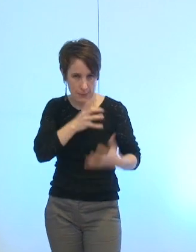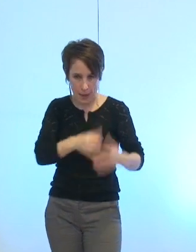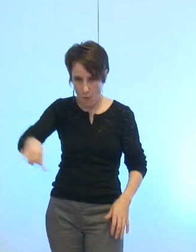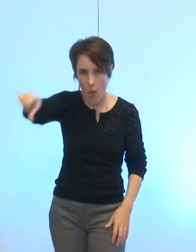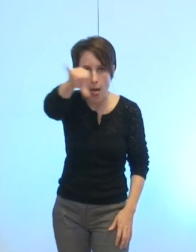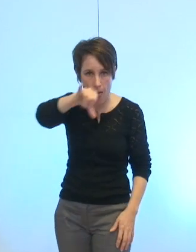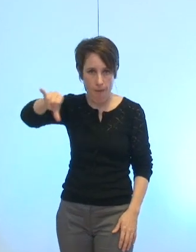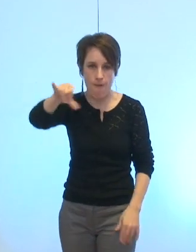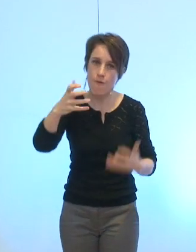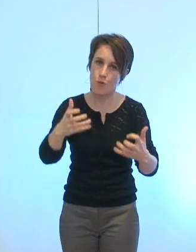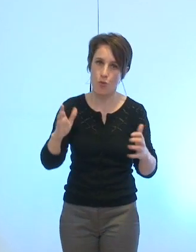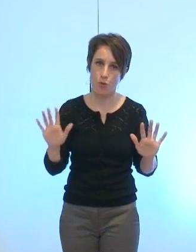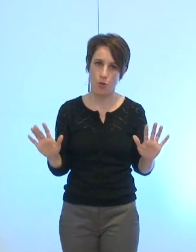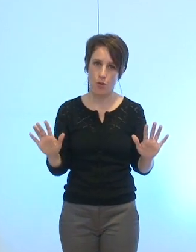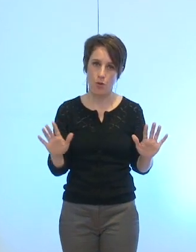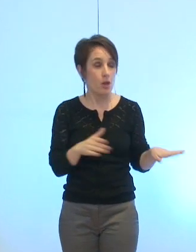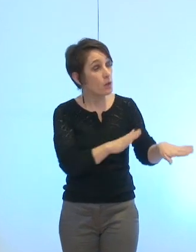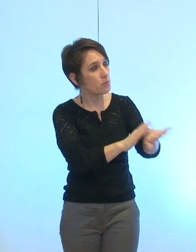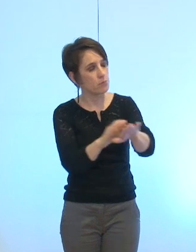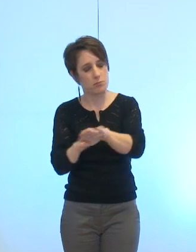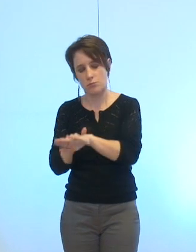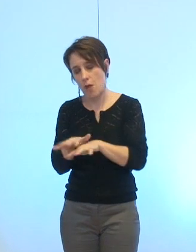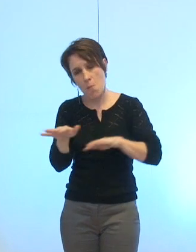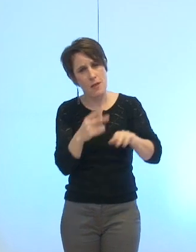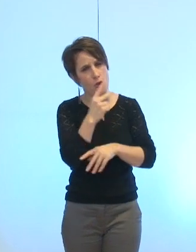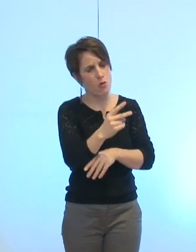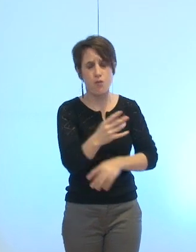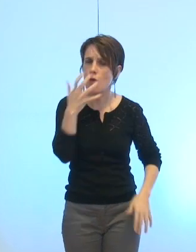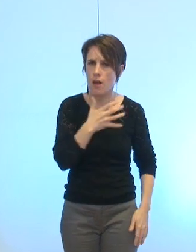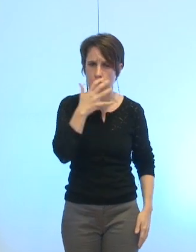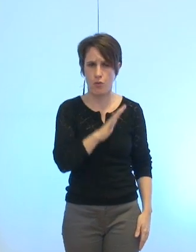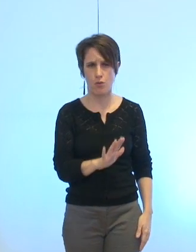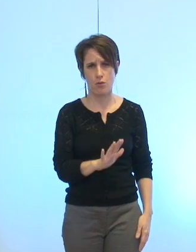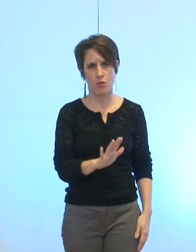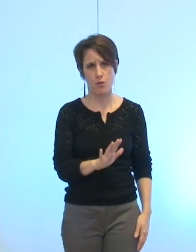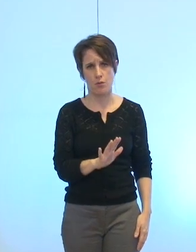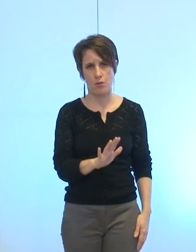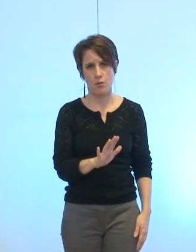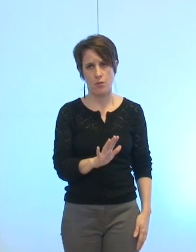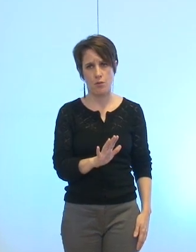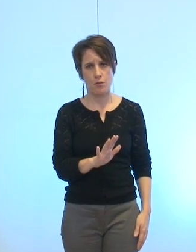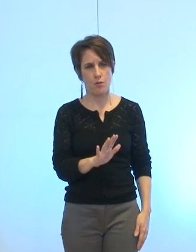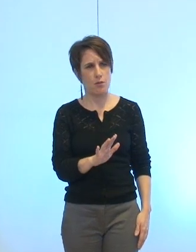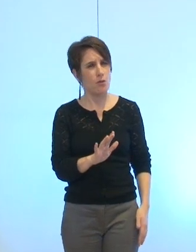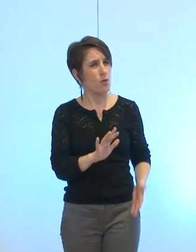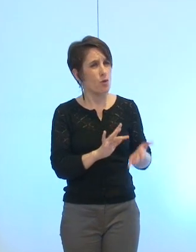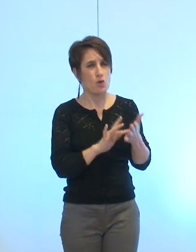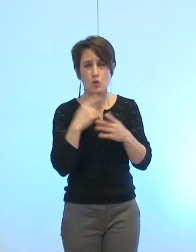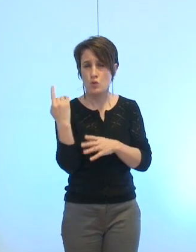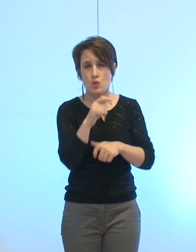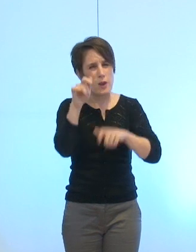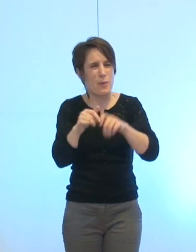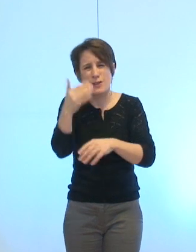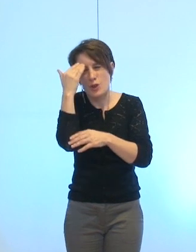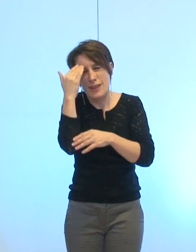et vraiment je trouve que cette manière de faire est scandaleuse toutes celles et ceux qui connaissent les procédures de